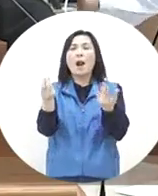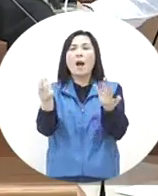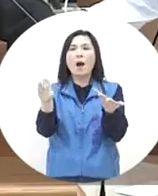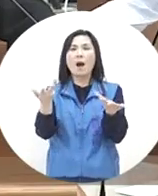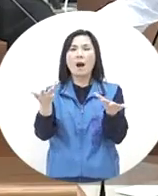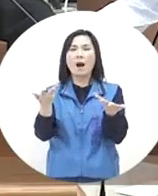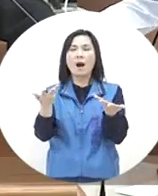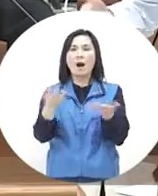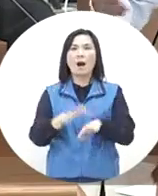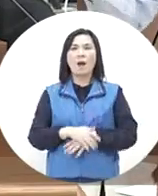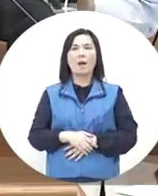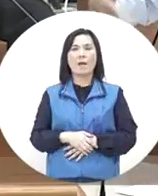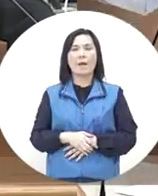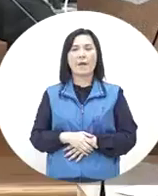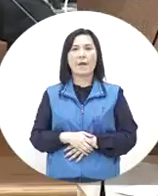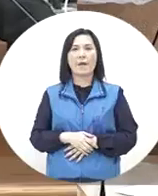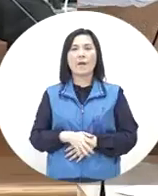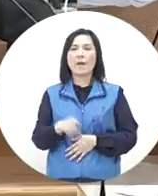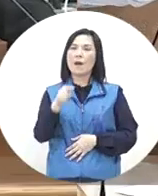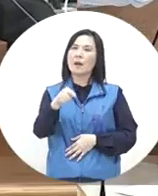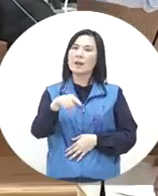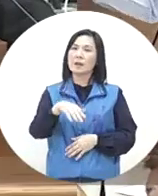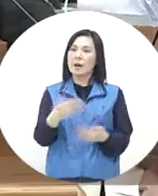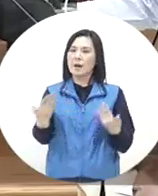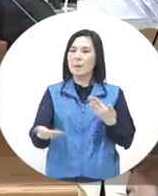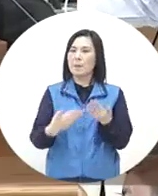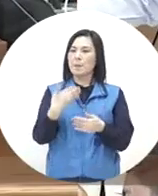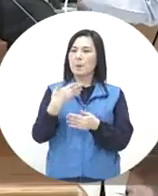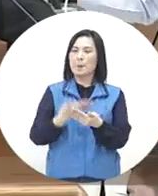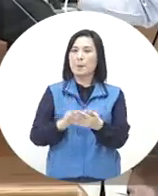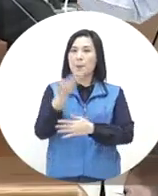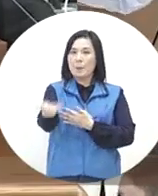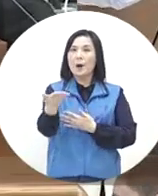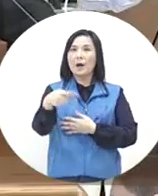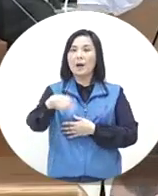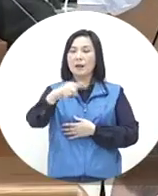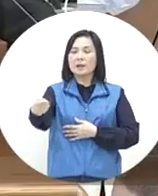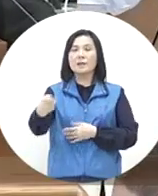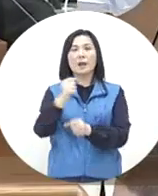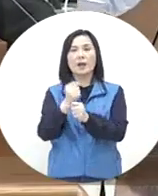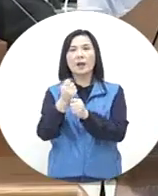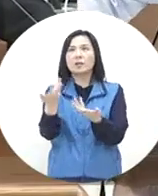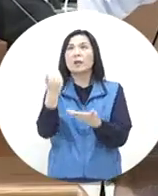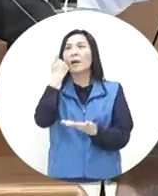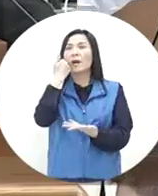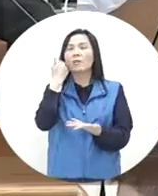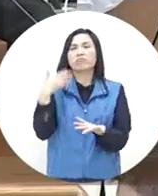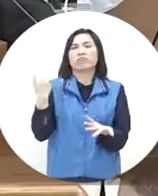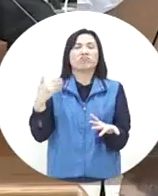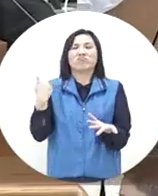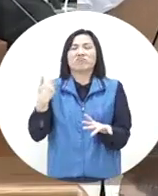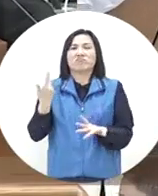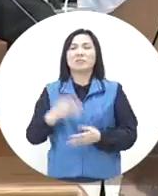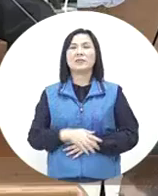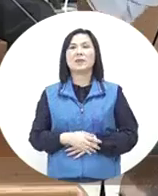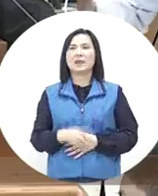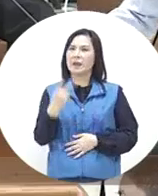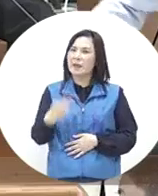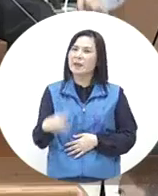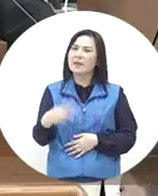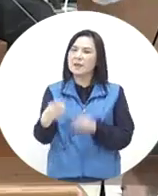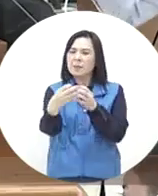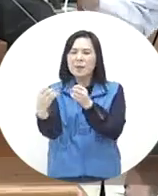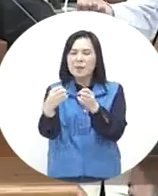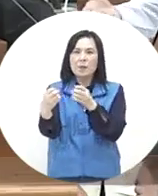若讲，哪个听你安尼讲，你要交予后一个去做，嘛会当。但是后一个人是谁，我唔知道。我搁爱重新搁甲伊开讲，较知影